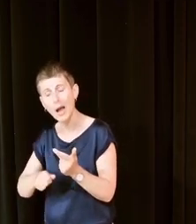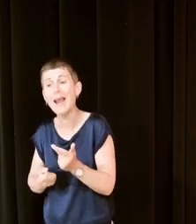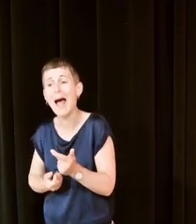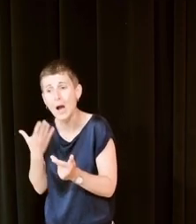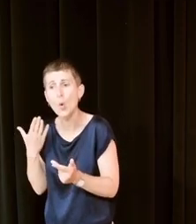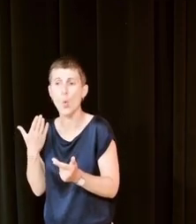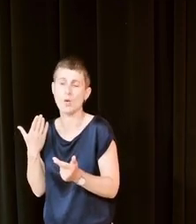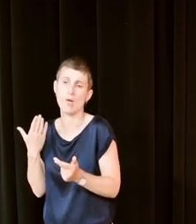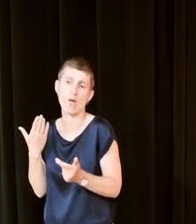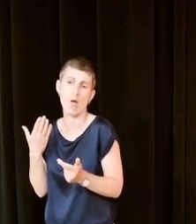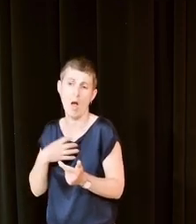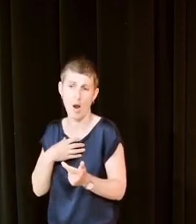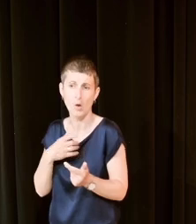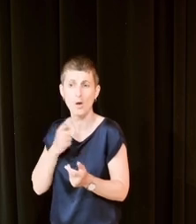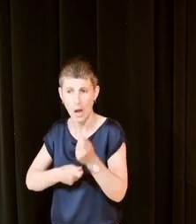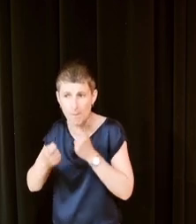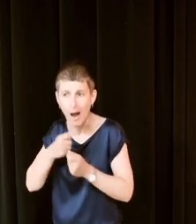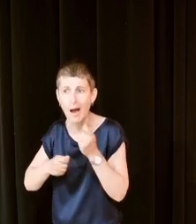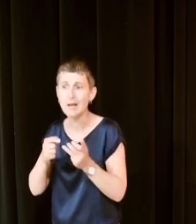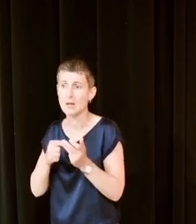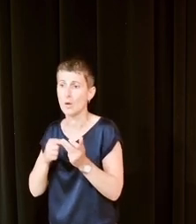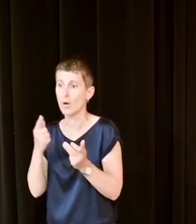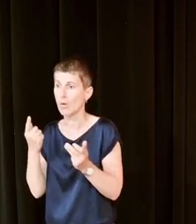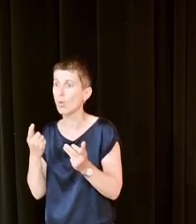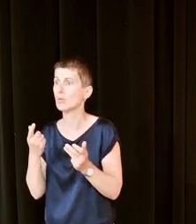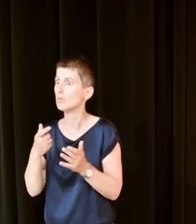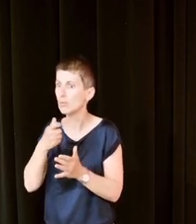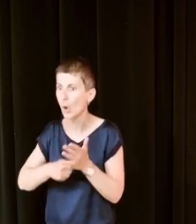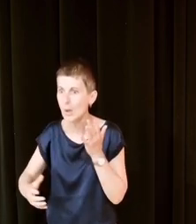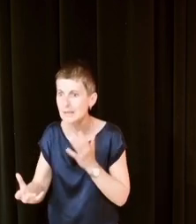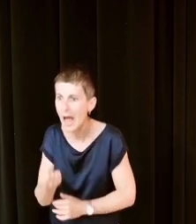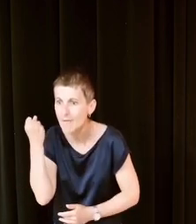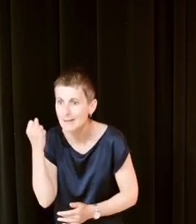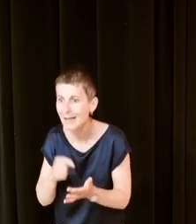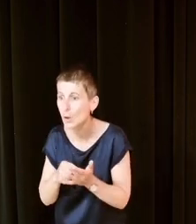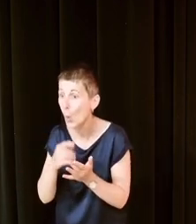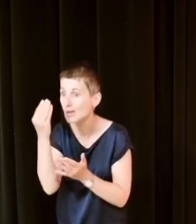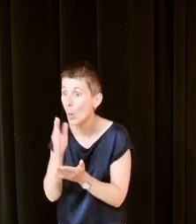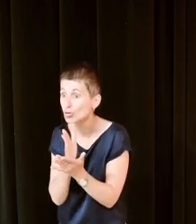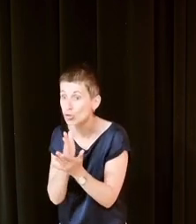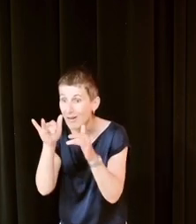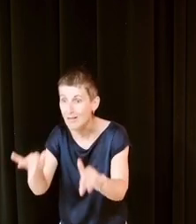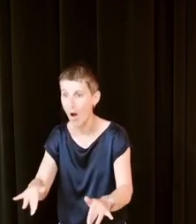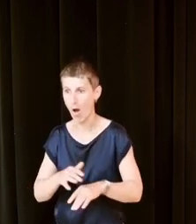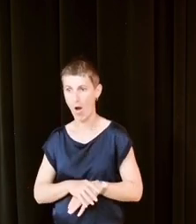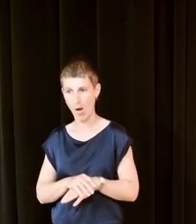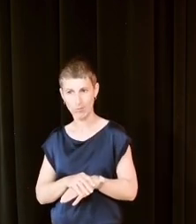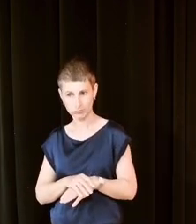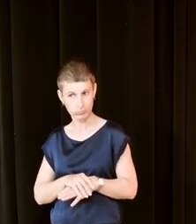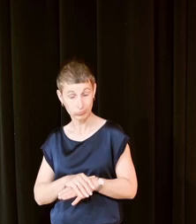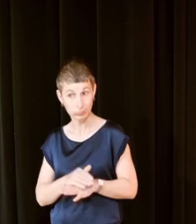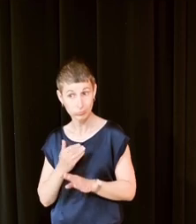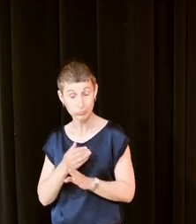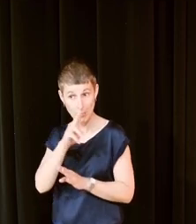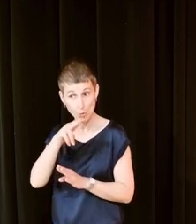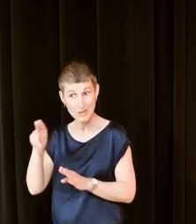und chronischer Erkrankungen. Und der vorletzte Punkt, es ist kosteneffizient, weil es ist ja schon da. Das kriegen Sie mittlerweile wahrscheinlich mit, dass viele Museen